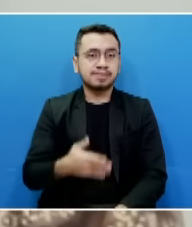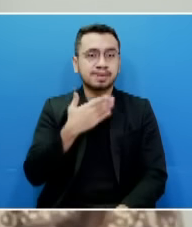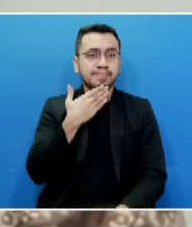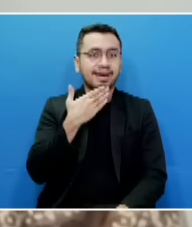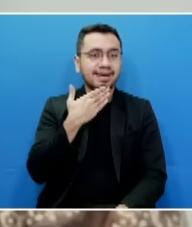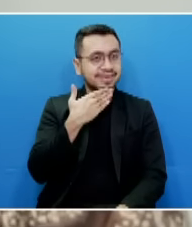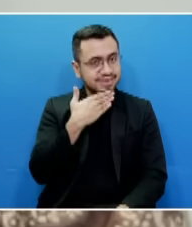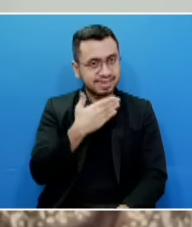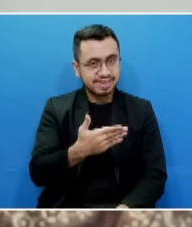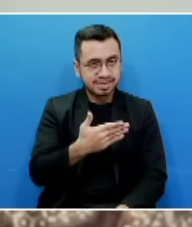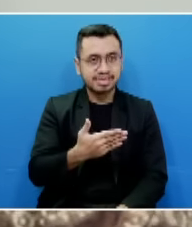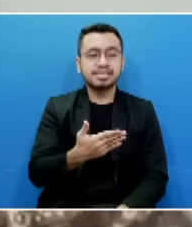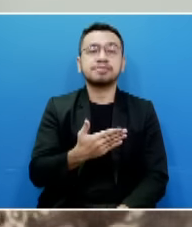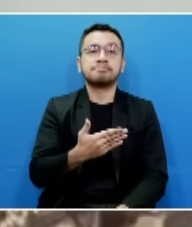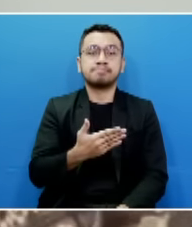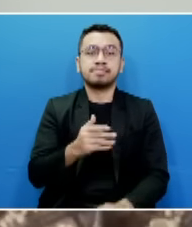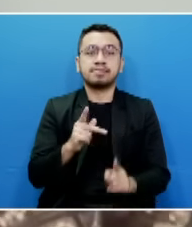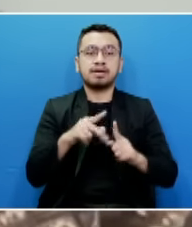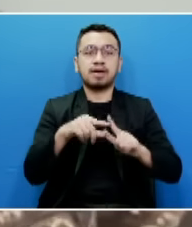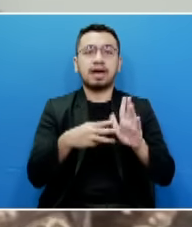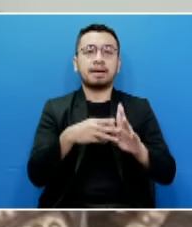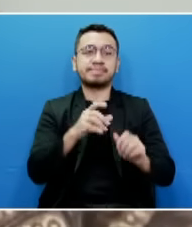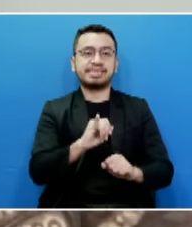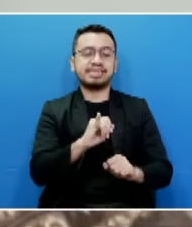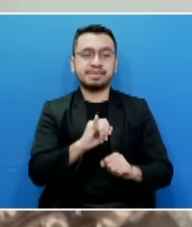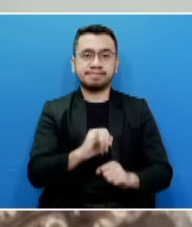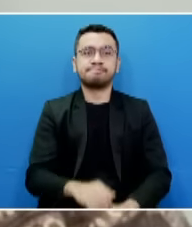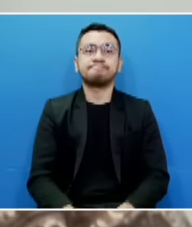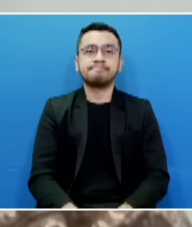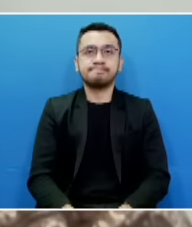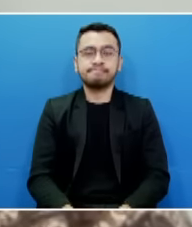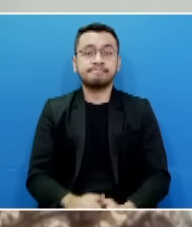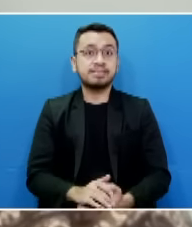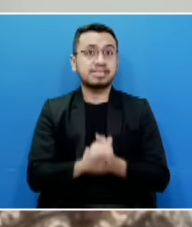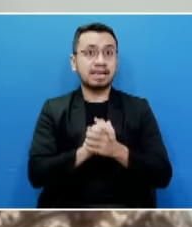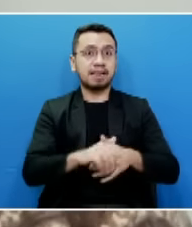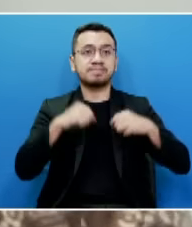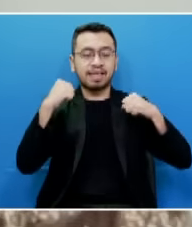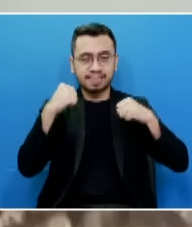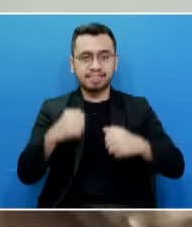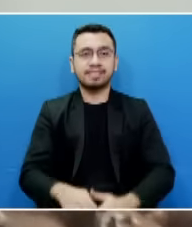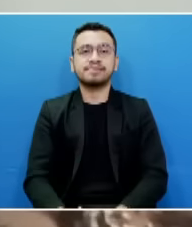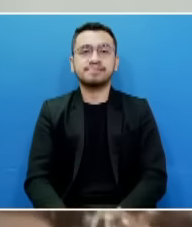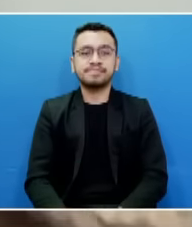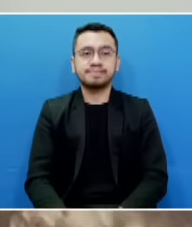politik Universitas Indonesia telah bergabung bersama kami di Kompas malam Salam sehat Prof Salam sehat